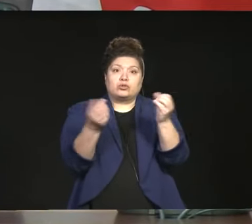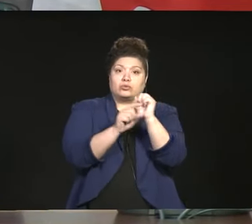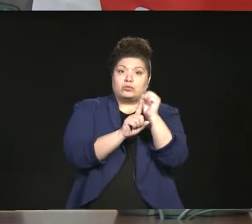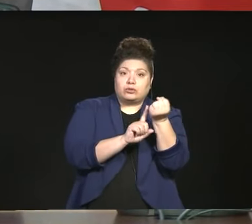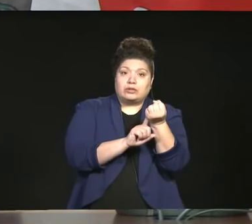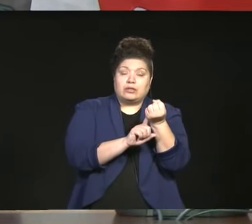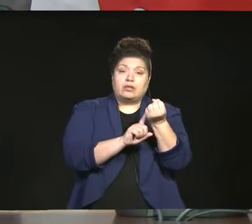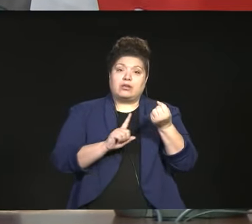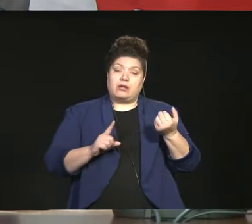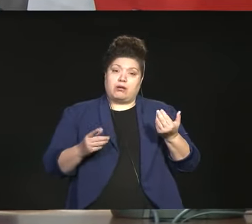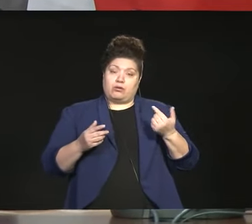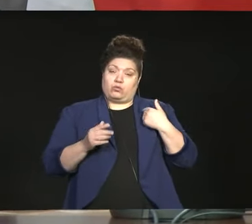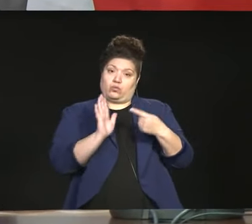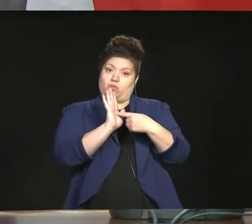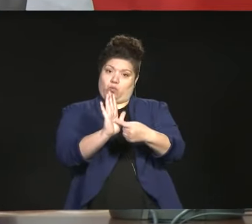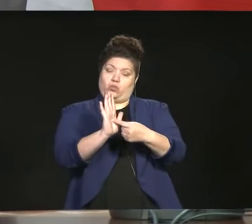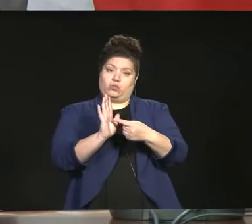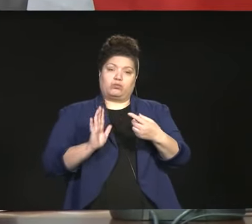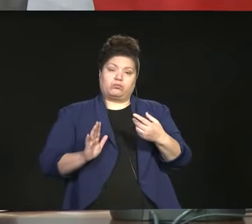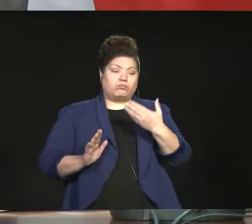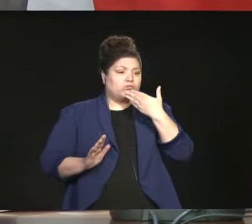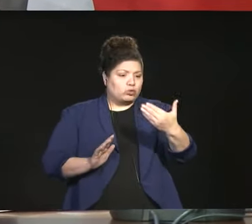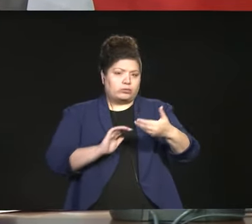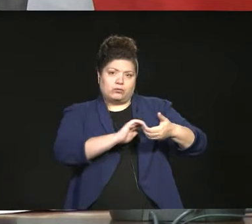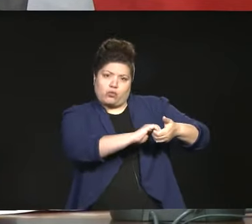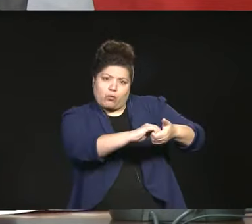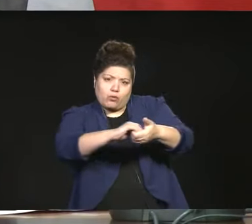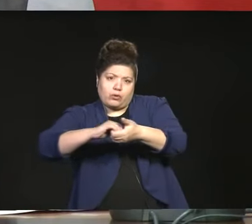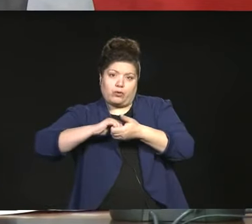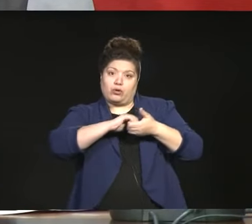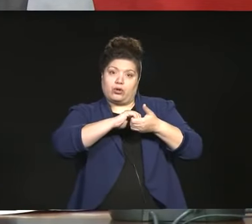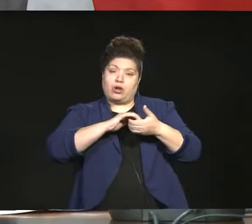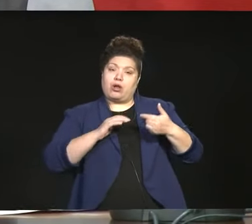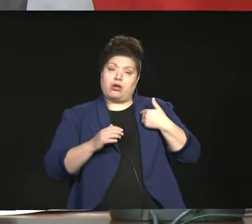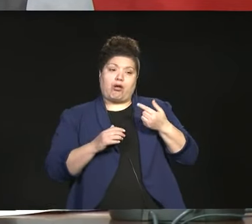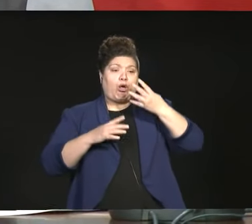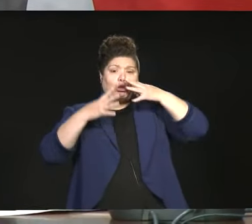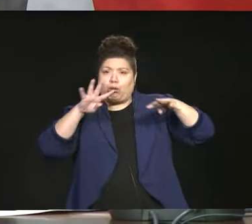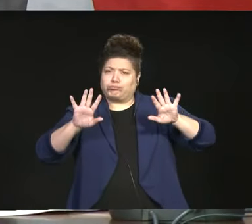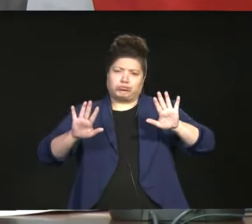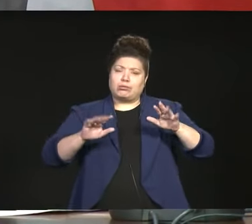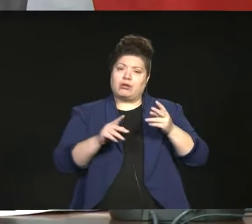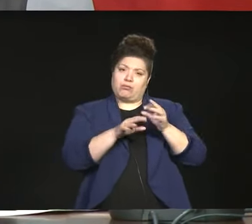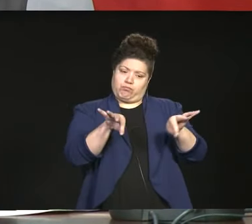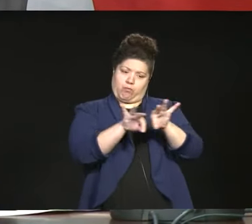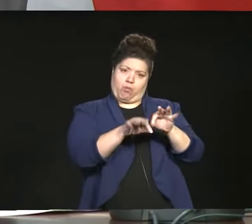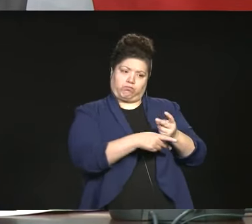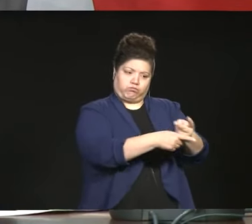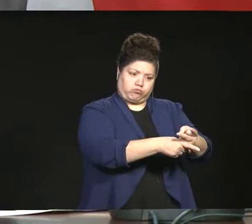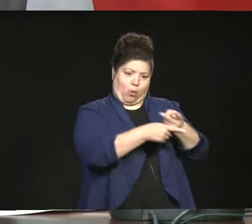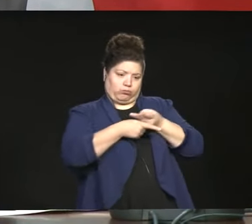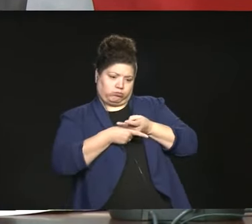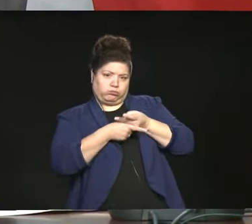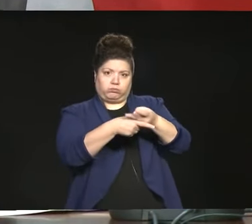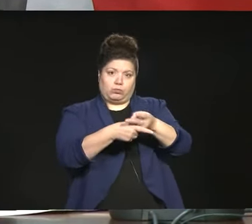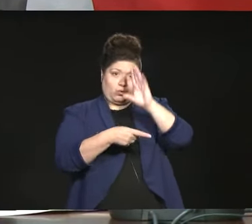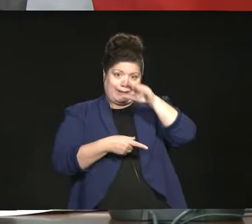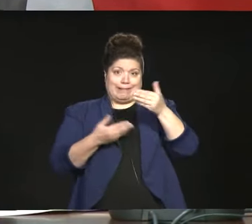infiniment complexe et elle évolue à vitesse grand V et tous les secteurs touchés doivent être pris en compte. La radiodiffusion et le journalisme,